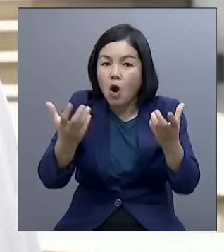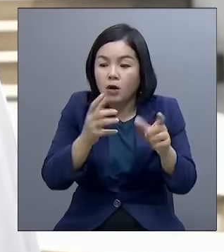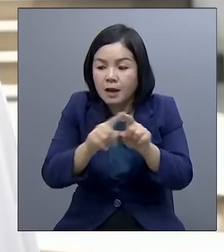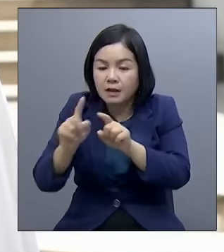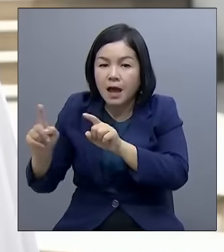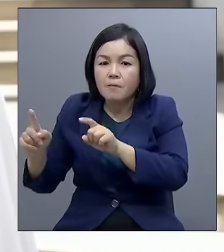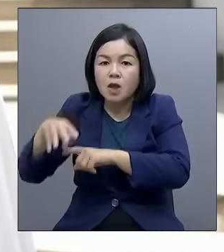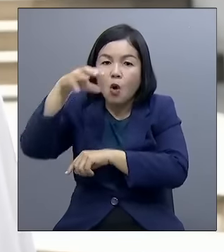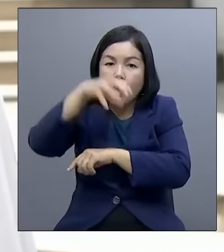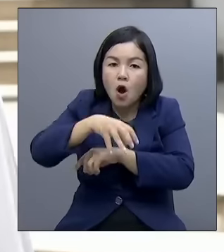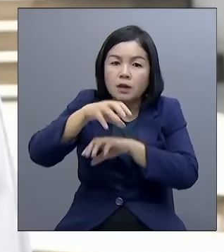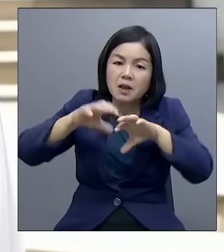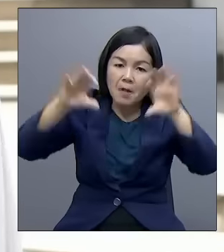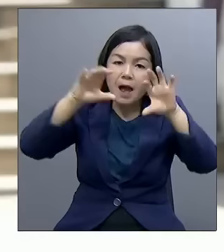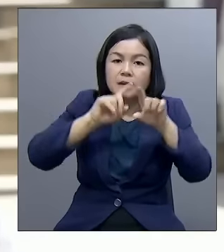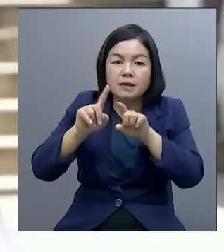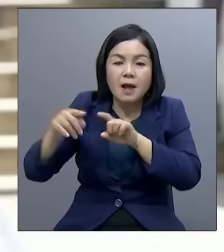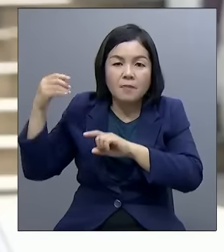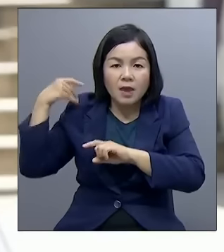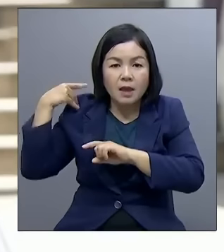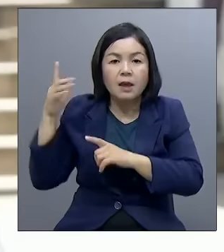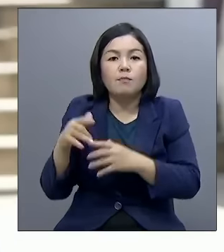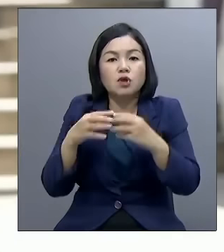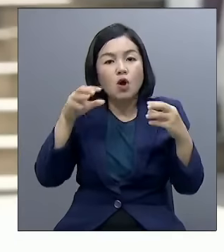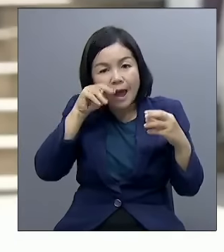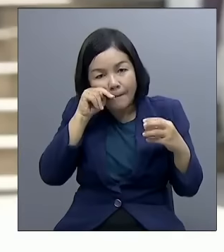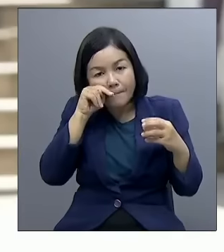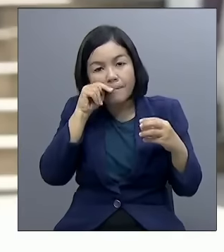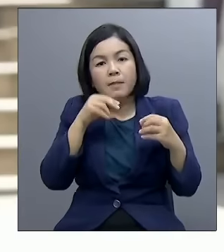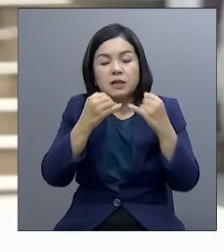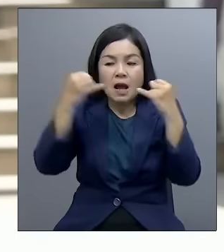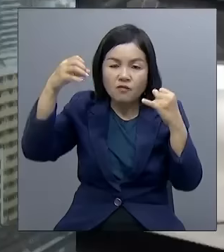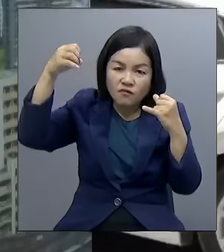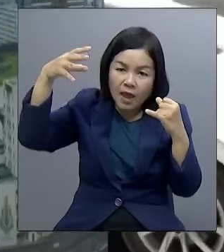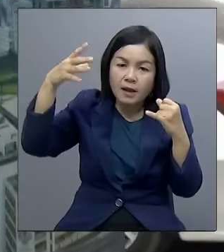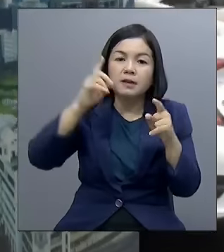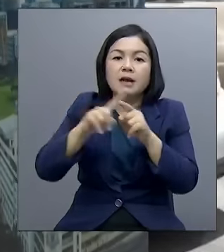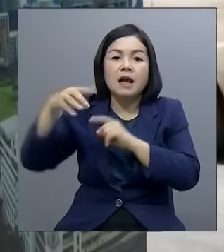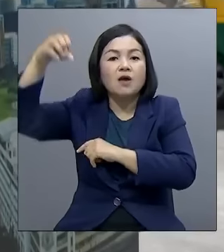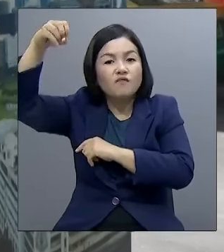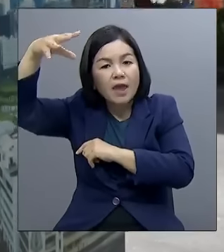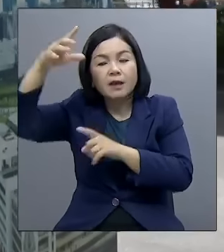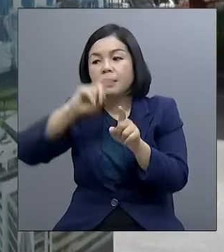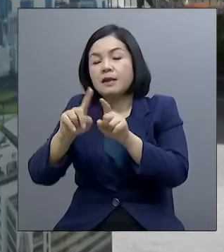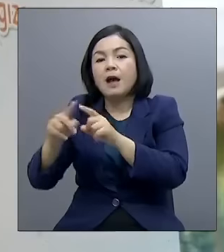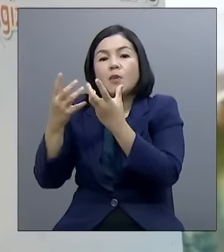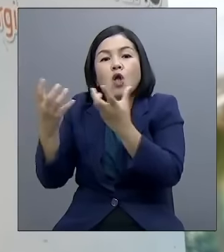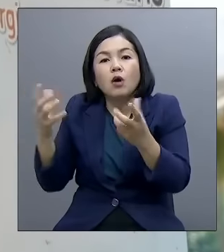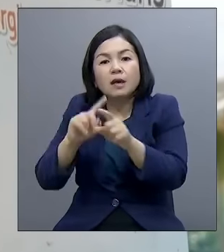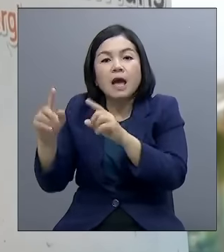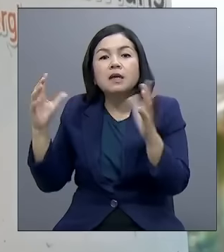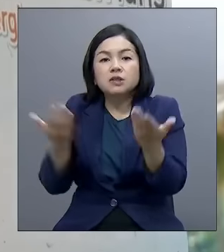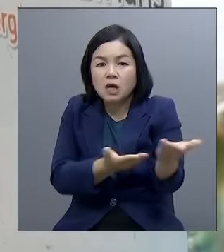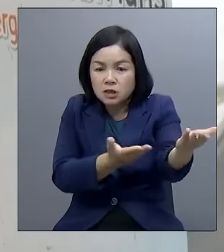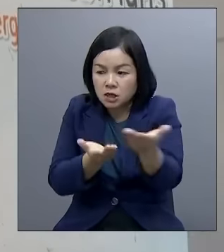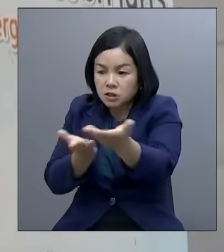งานอื่นๆเช่น NT ระบายน้ําการไฟฟ้านครหลวงอะไรต่างๆซึ่งทรัพย์สินเหล่านี้เราก็ได้เชิญประชุม